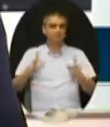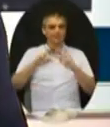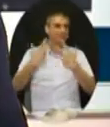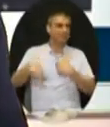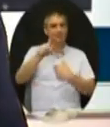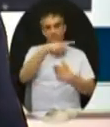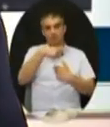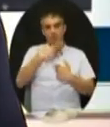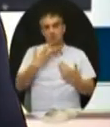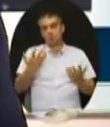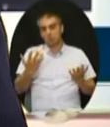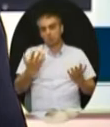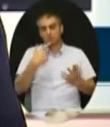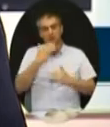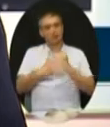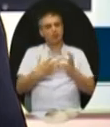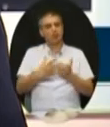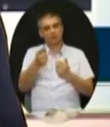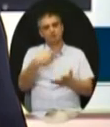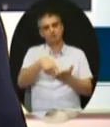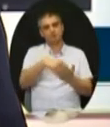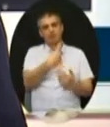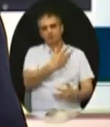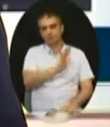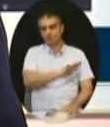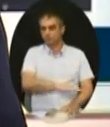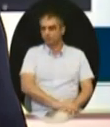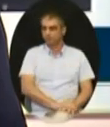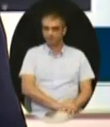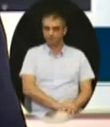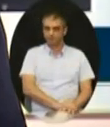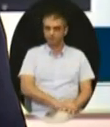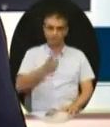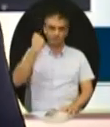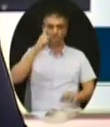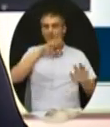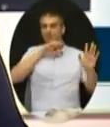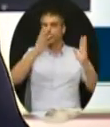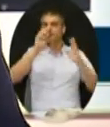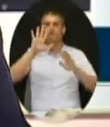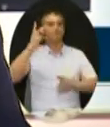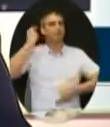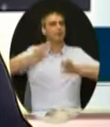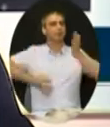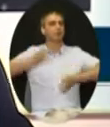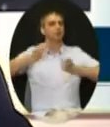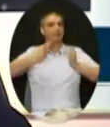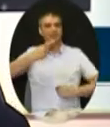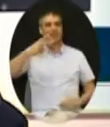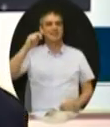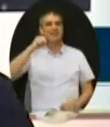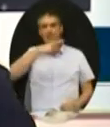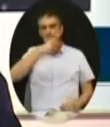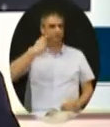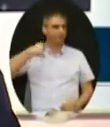שהציבור, בוא נגיד שהתהליכים החברתיים יעשו את שלהם. אני חושבת שמאז 1945 במשפטי נירנברג, שבעצם מהווים את